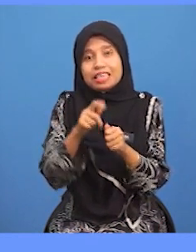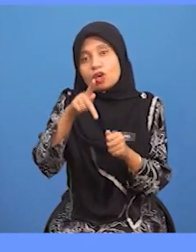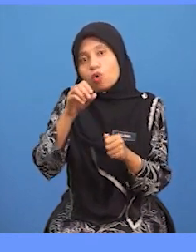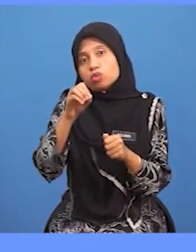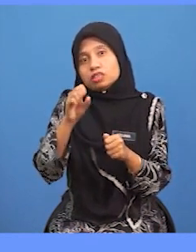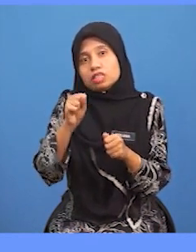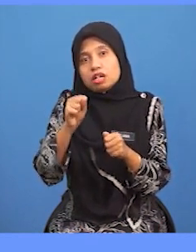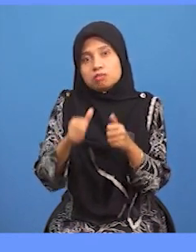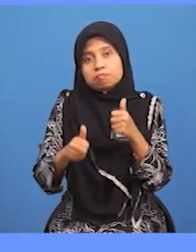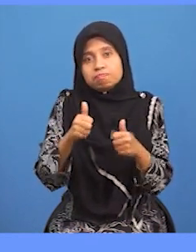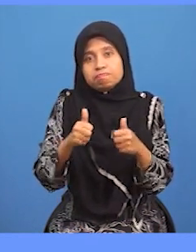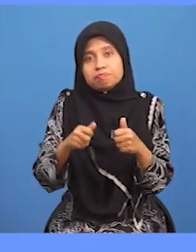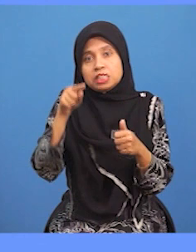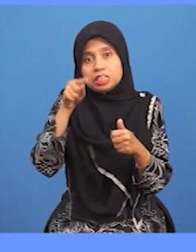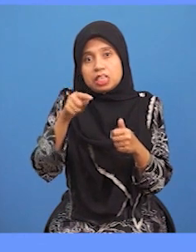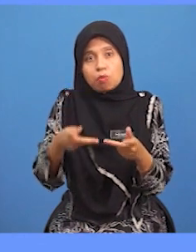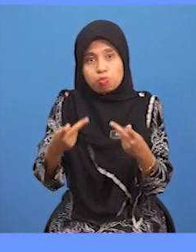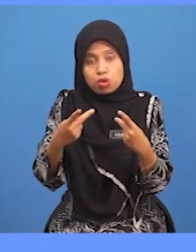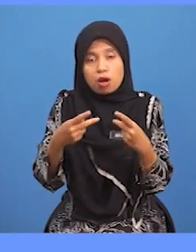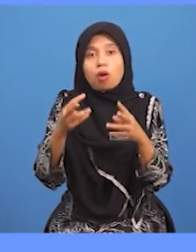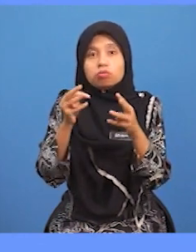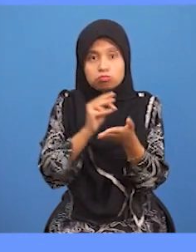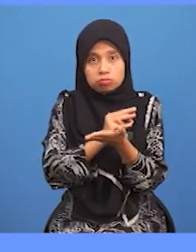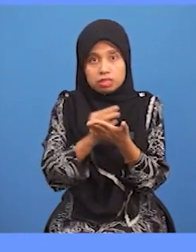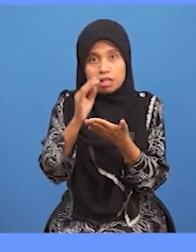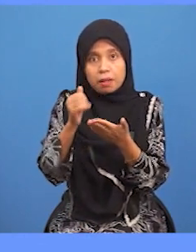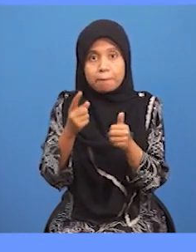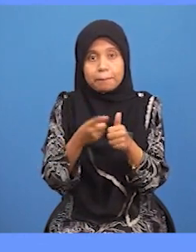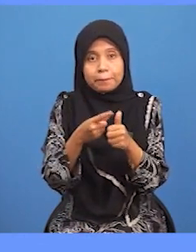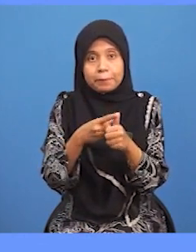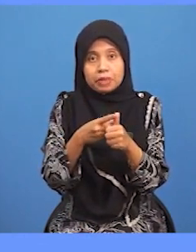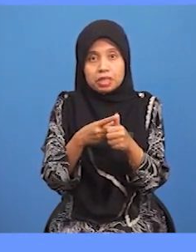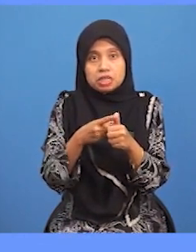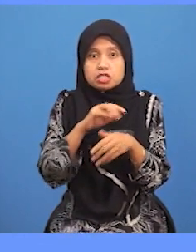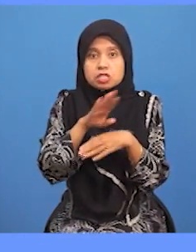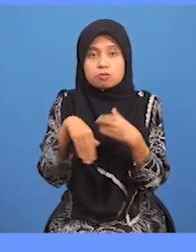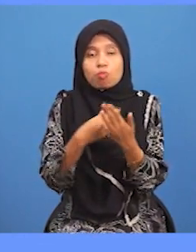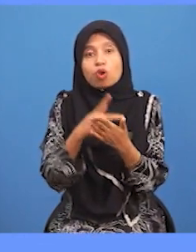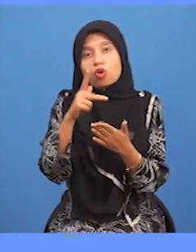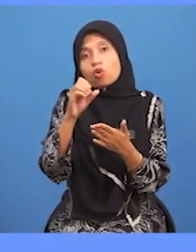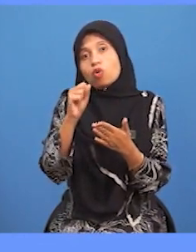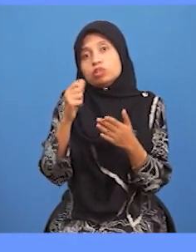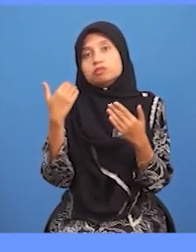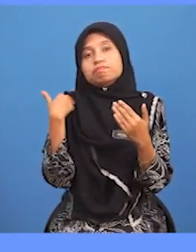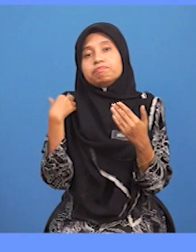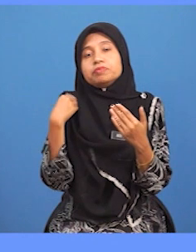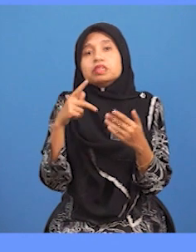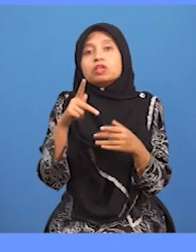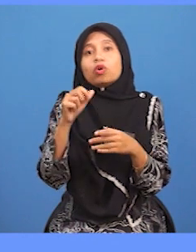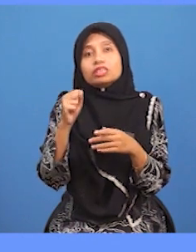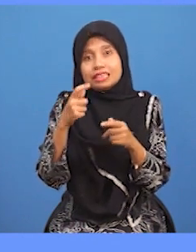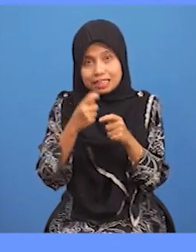titik pulang modal adalah yang pertama, jumlah kos terdiri daripada kos tetap dan kos